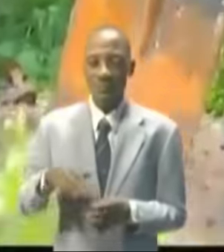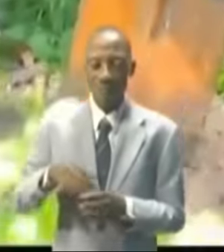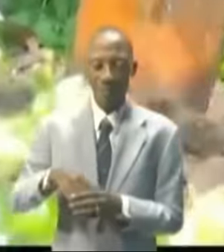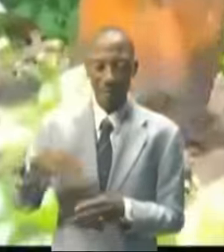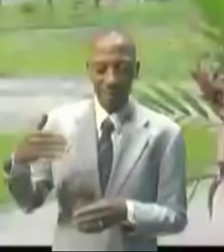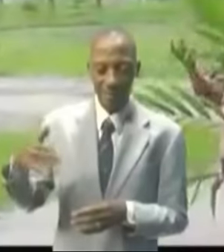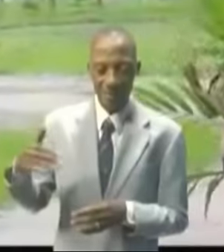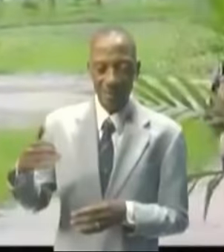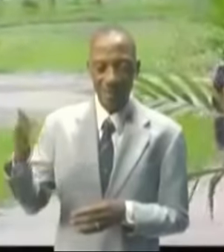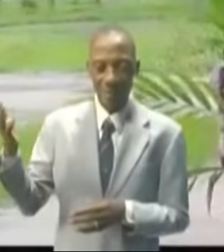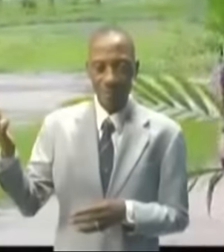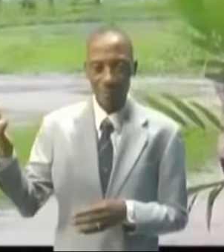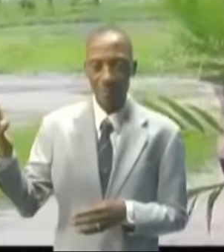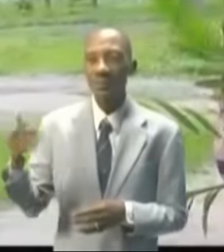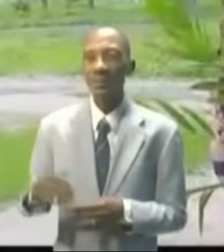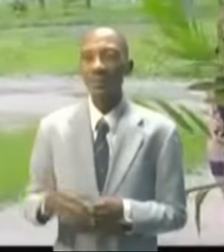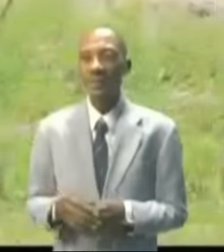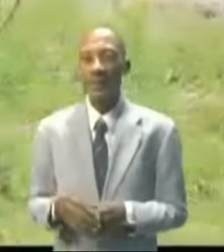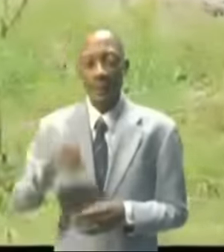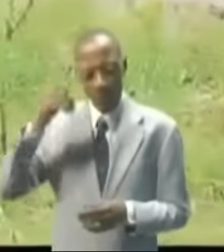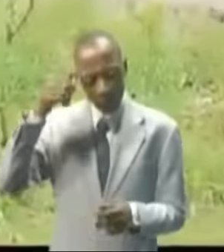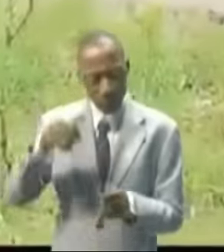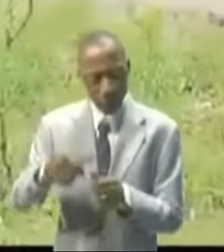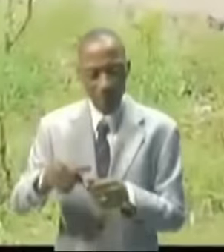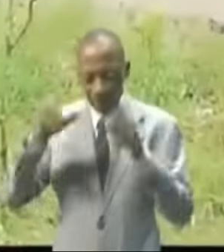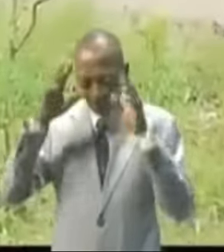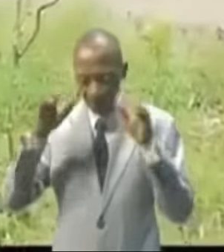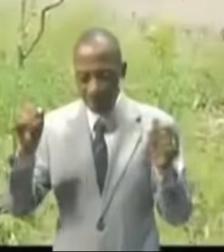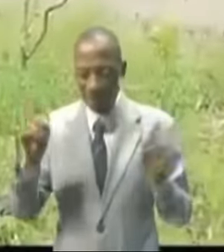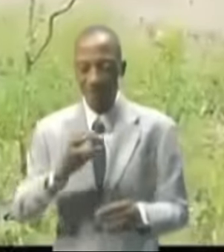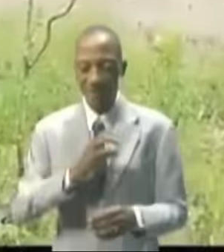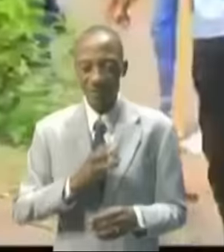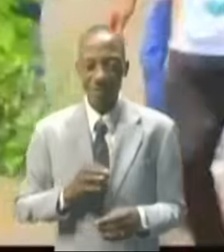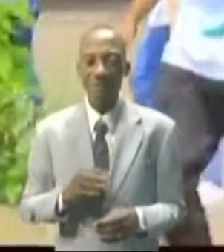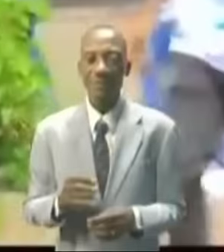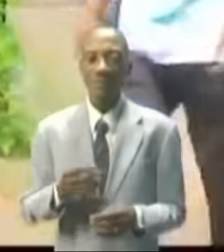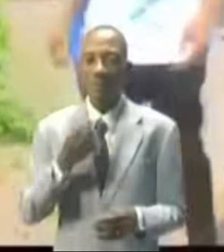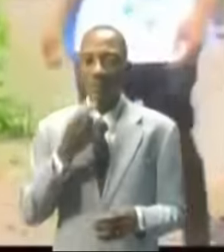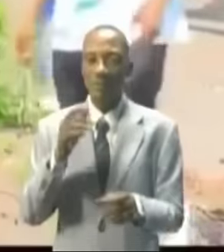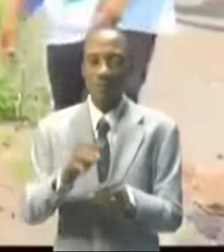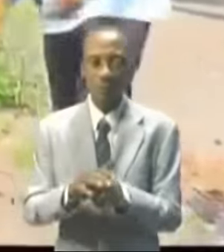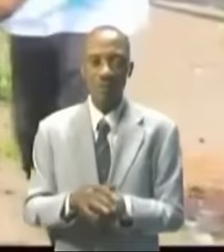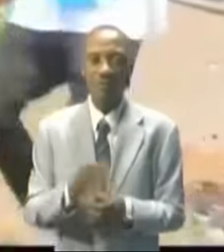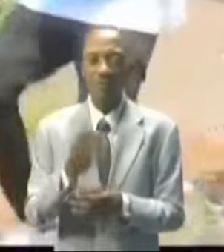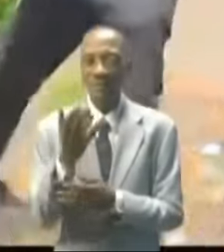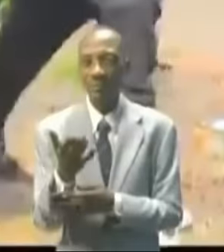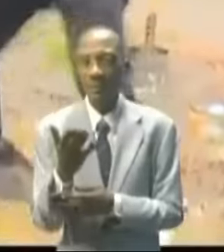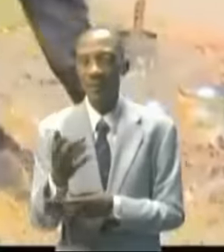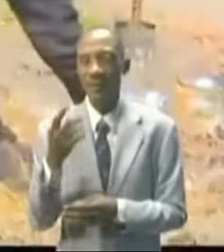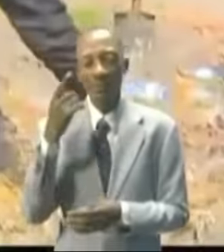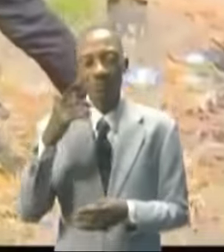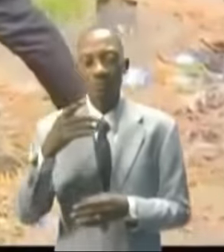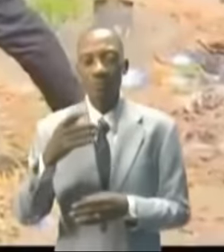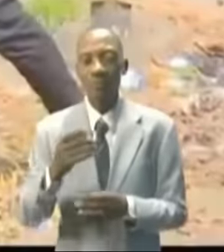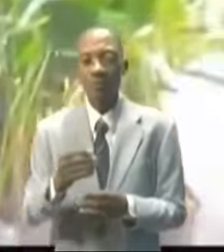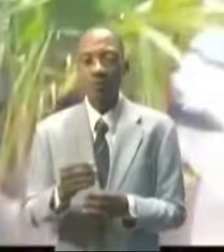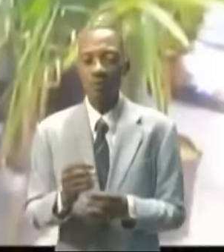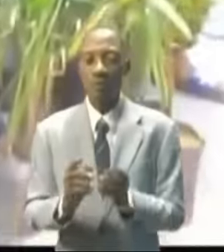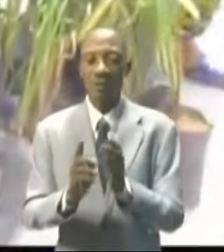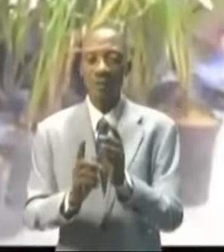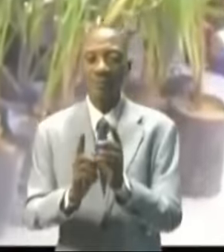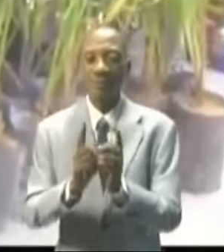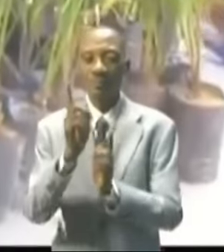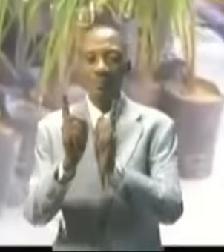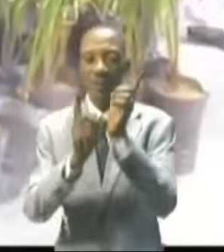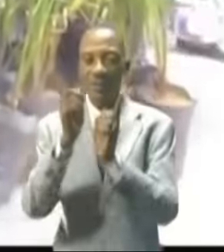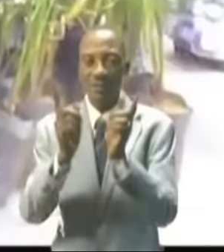République, Félix-Antoine Tshisekedi Tshilombo, sur son programme des plantations d'un milliard d'arbres, programme qui vise à lutter contre les émissions